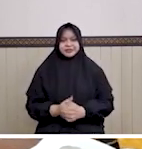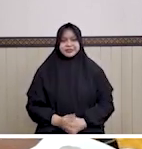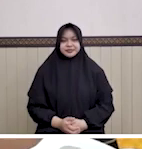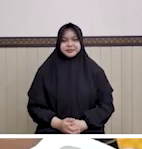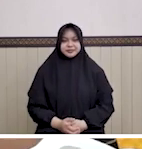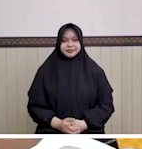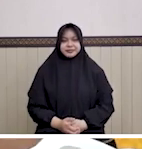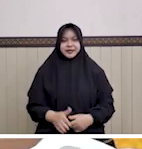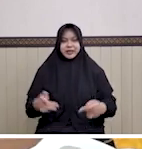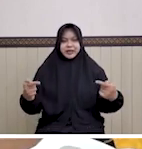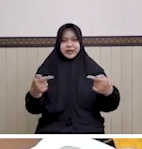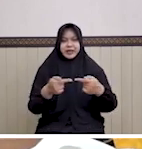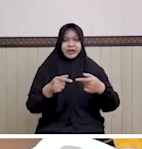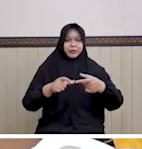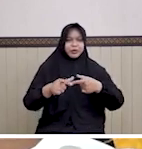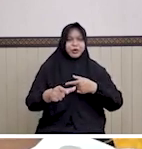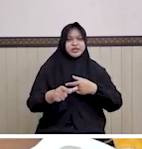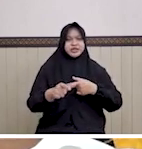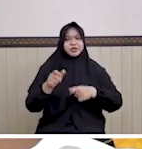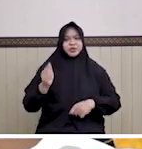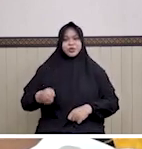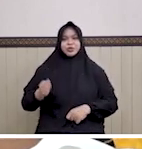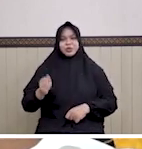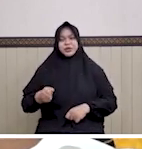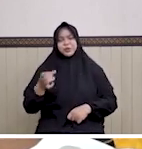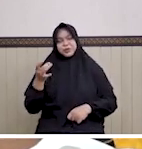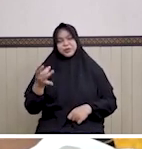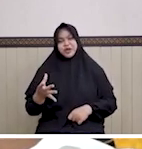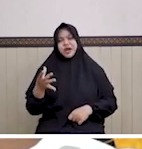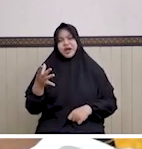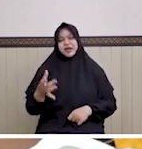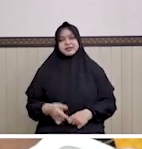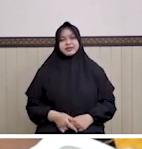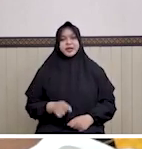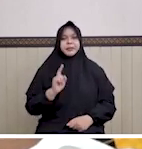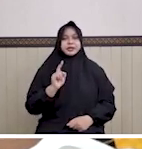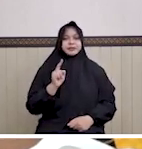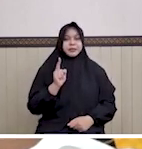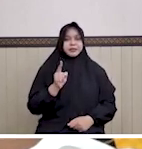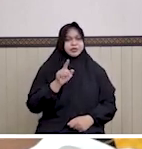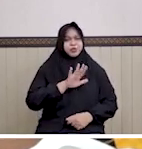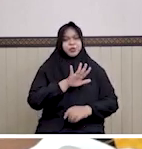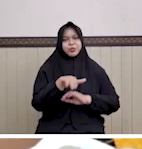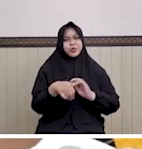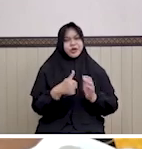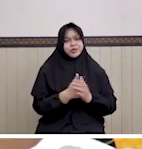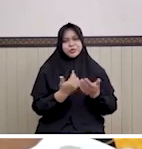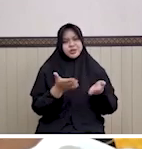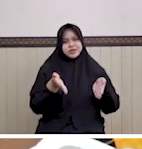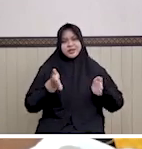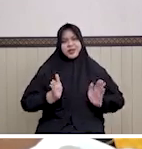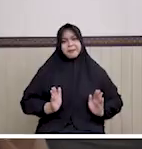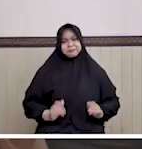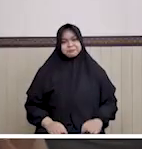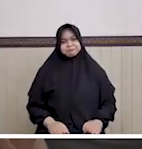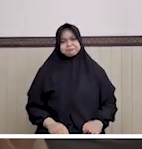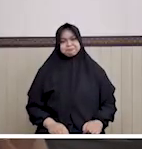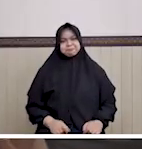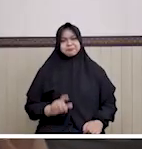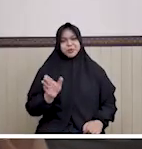terkait dengan proses hukumnya ini sangat mudah kenapa Hai segala sesuatunya sudah disiapkan